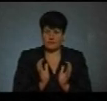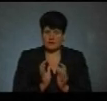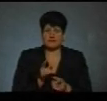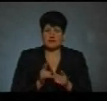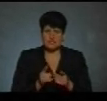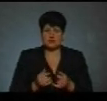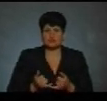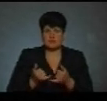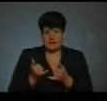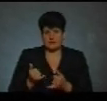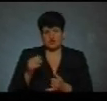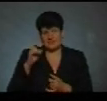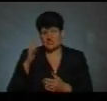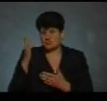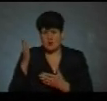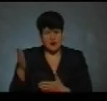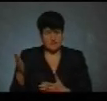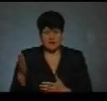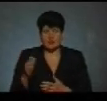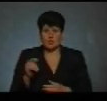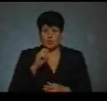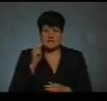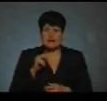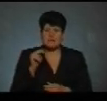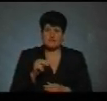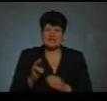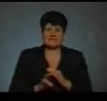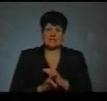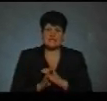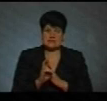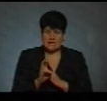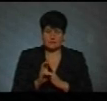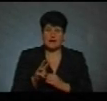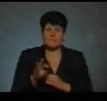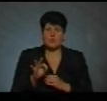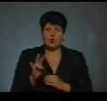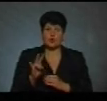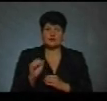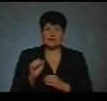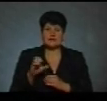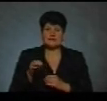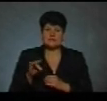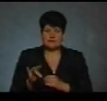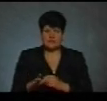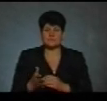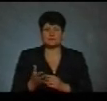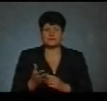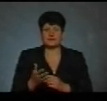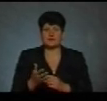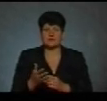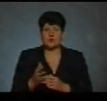належить державі, і Українська Православна Церква і монастир орендує цю лавру в держави.